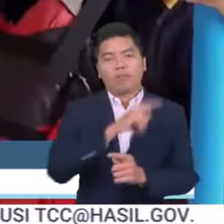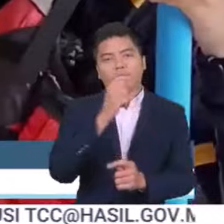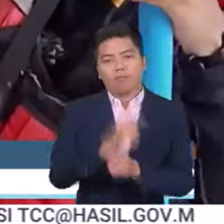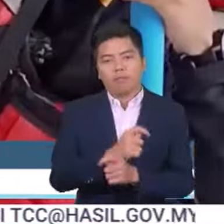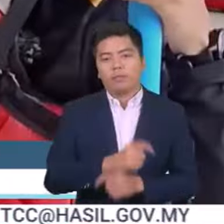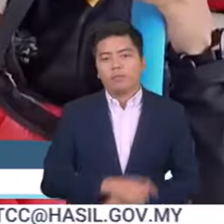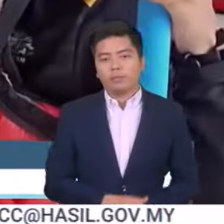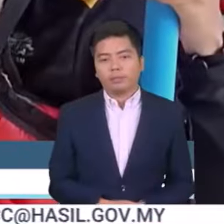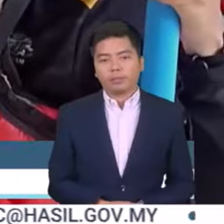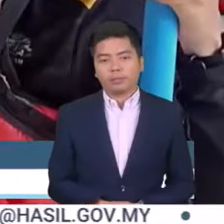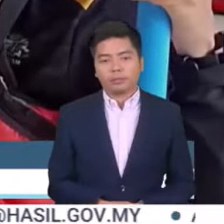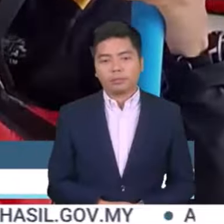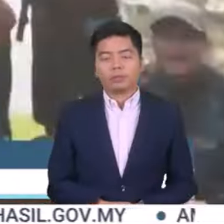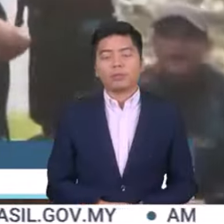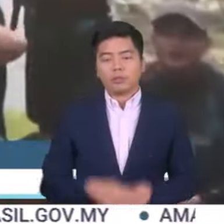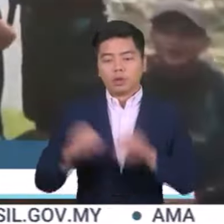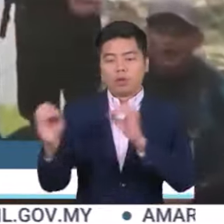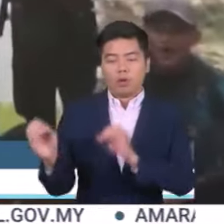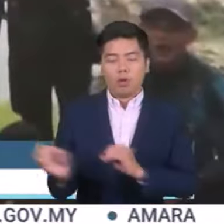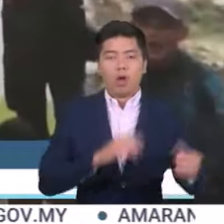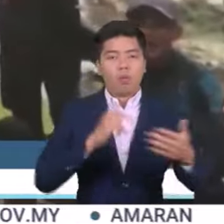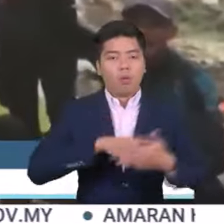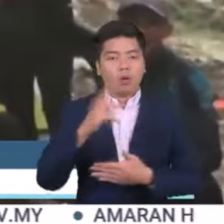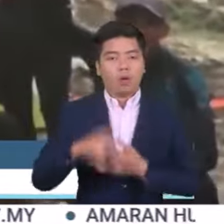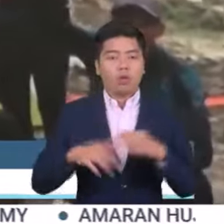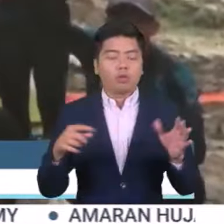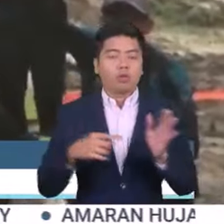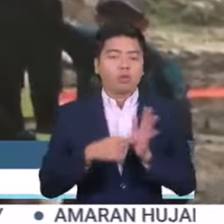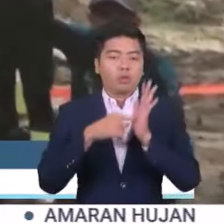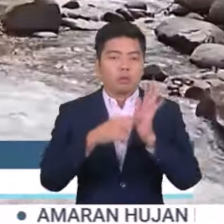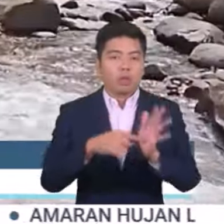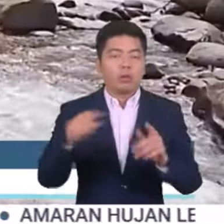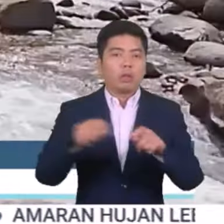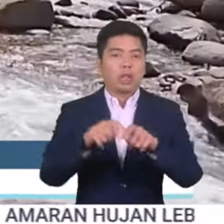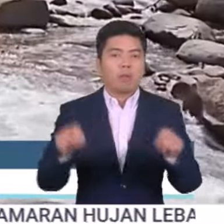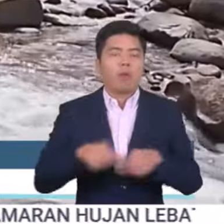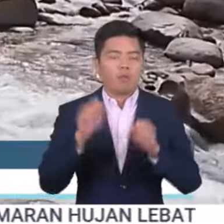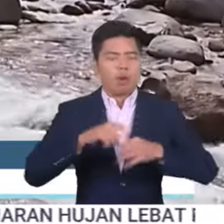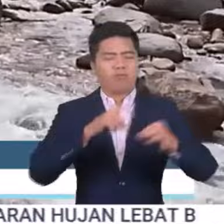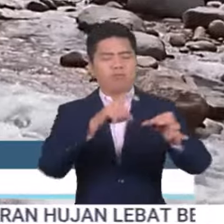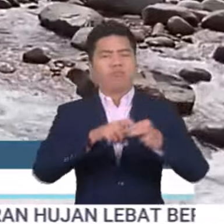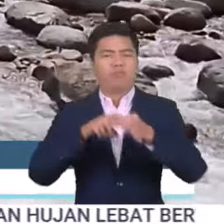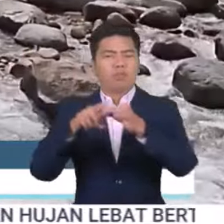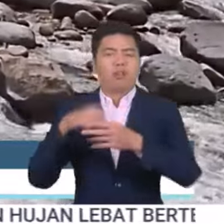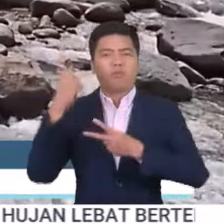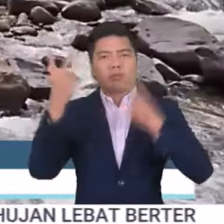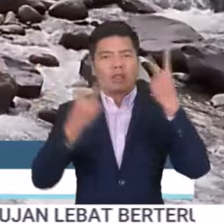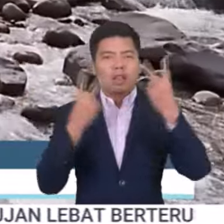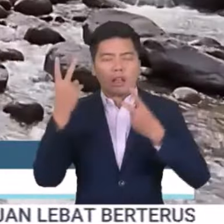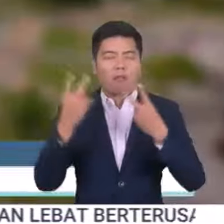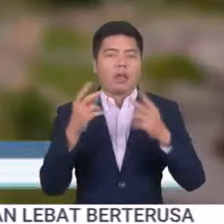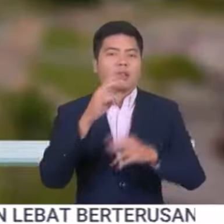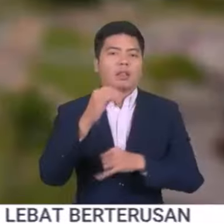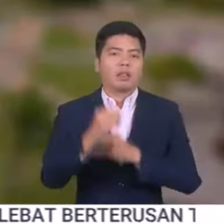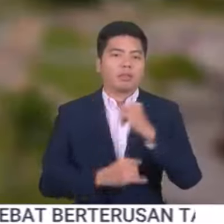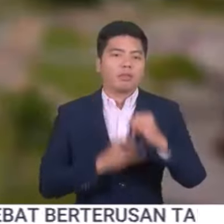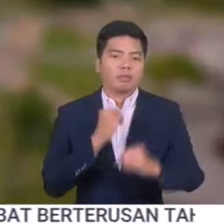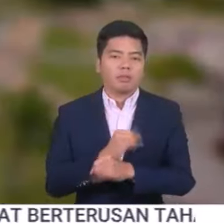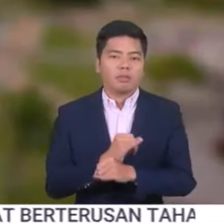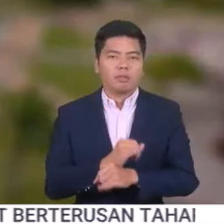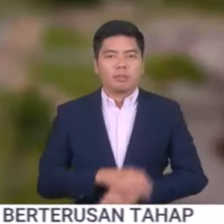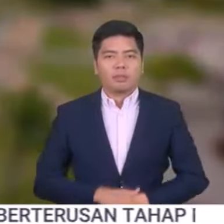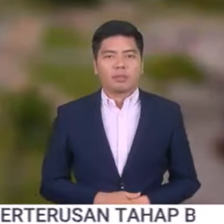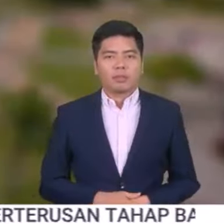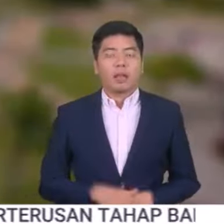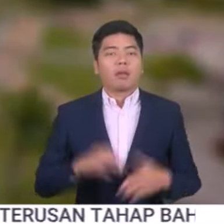ditetapkan. Jelasnya, penganjuran program membuktikan daerah itu mampu menarik perhatian antarabangsa. Sekian